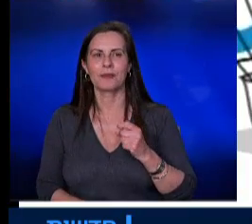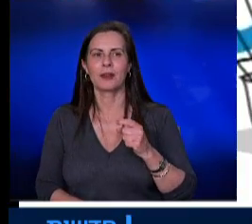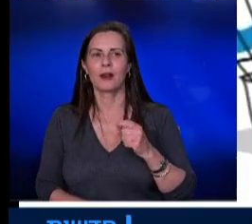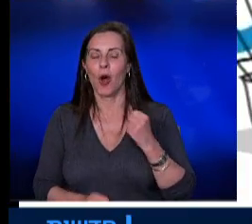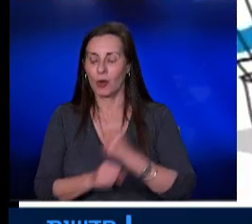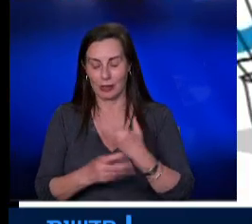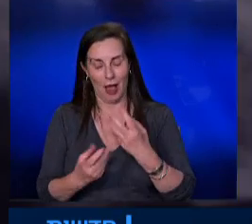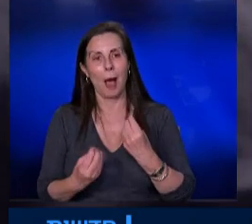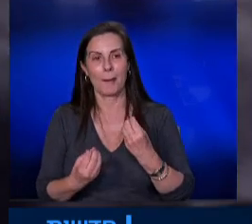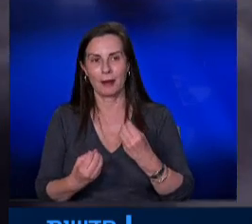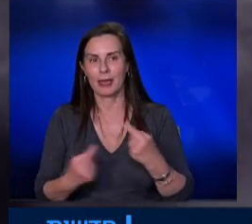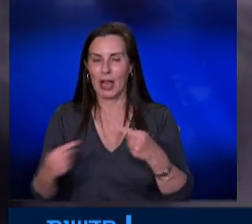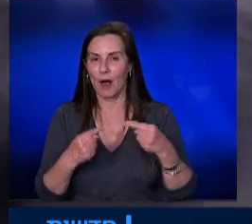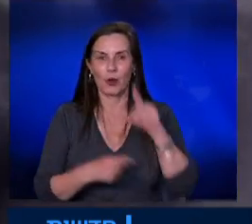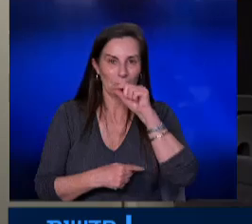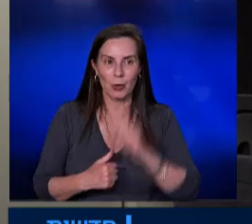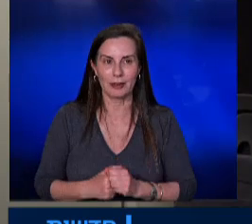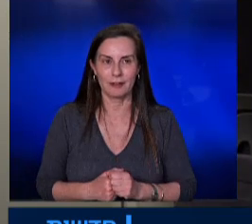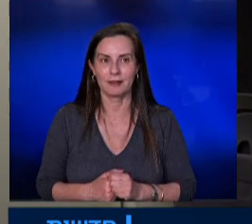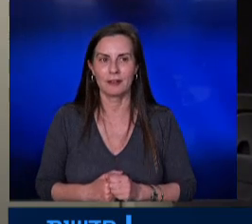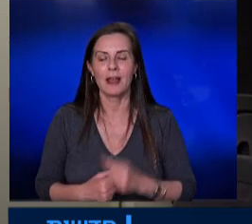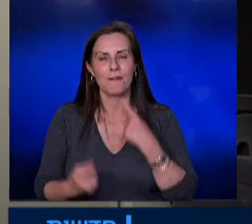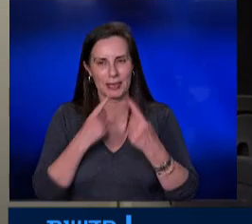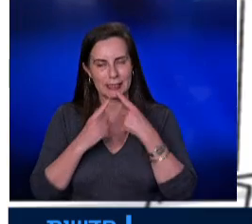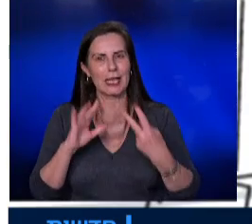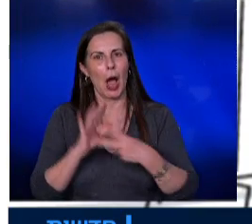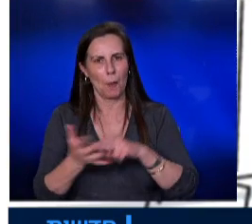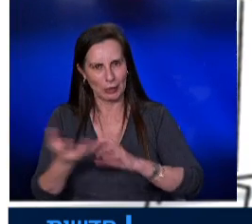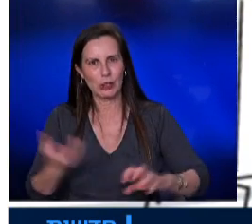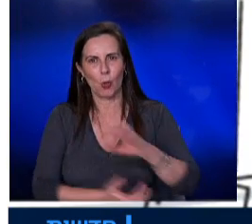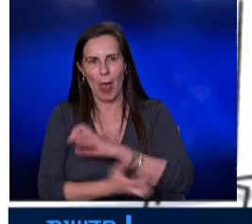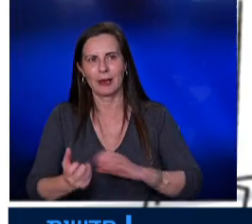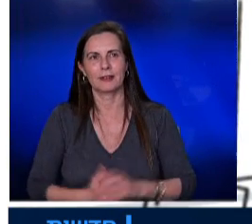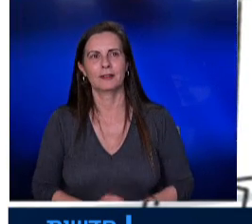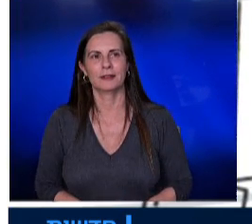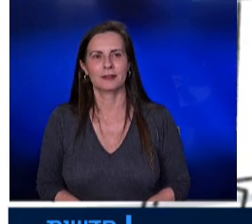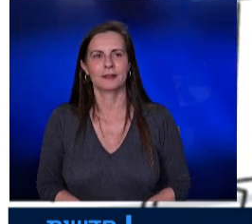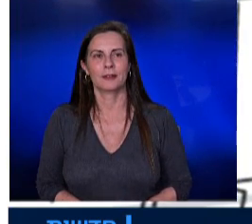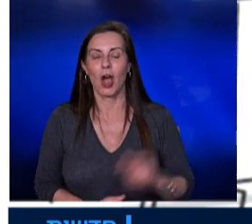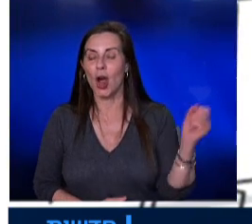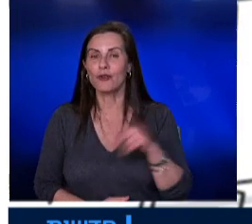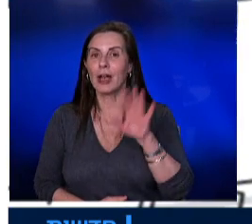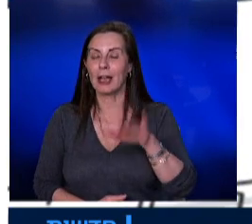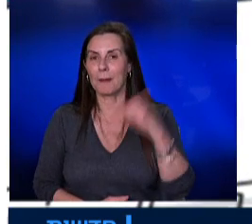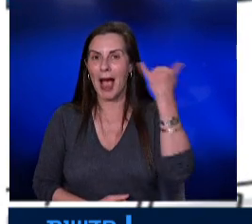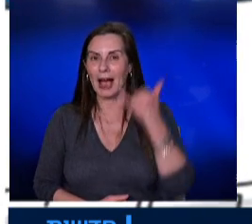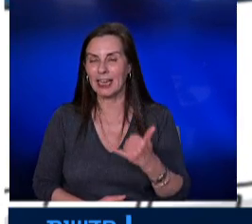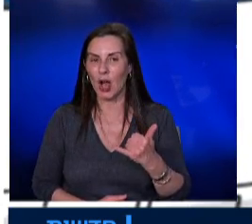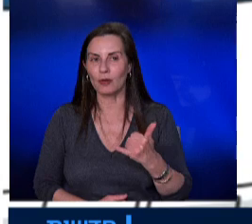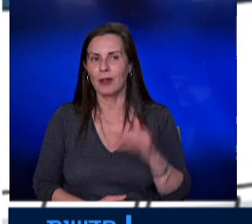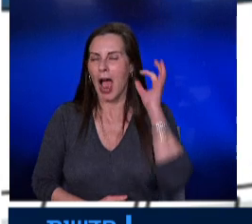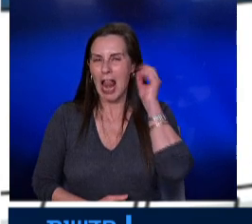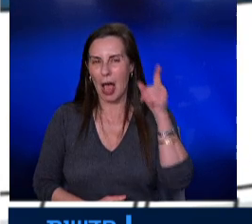מחוללן של לא מעט קרבות טוויטר ושיח פוליטי סוער. השבוע הזו הייתה קריקטורה על